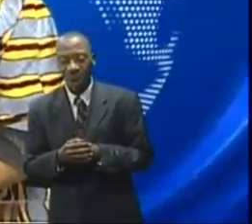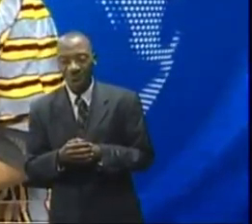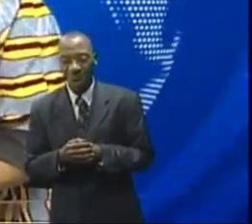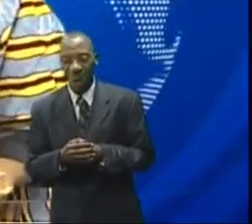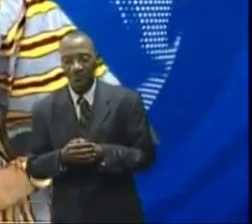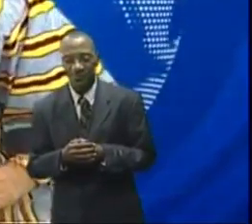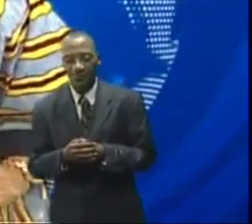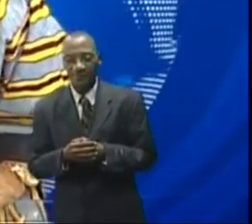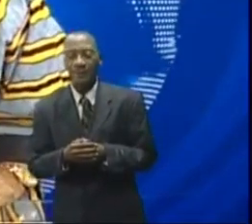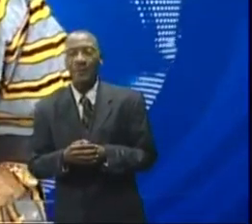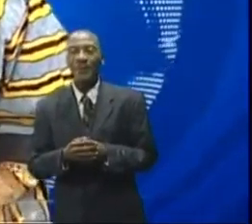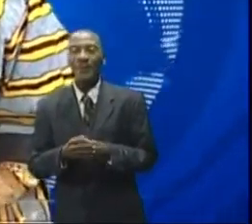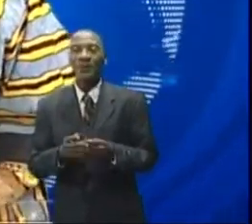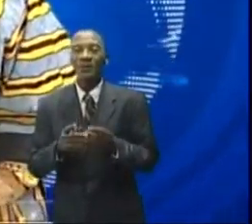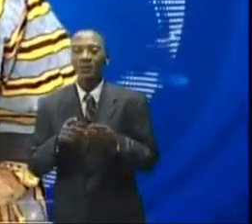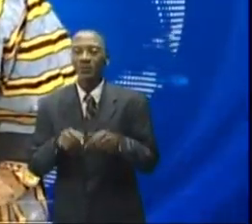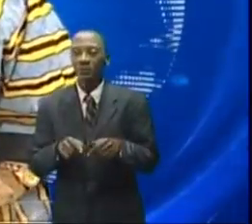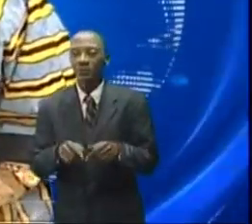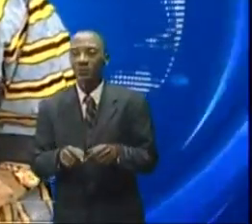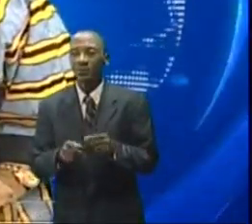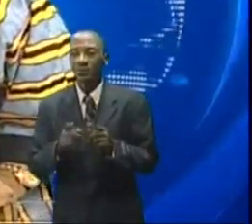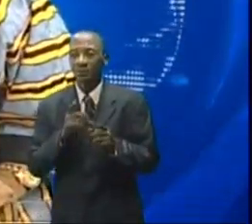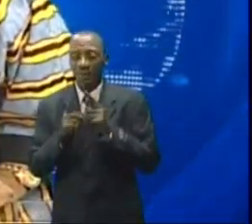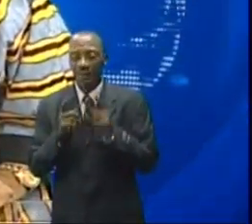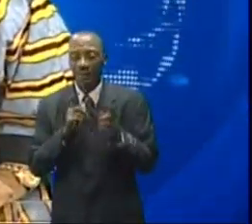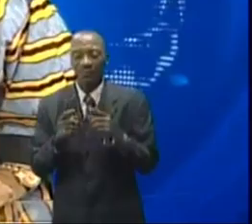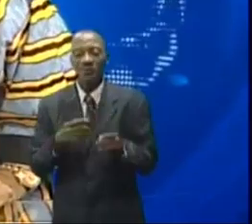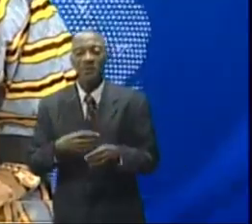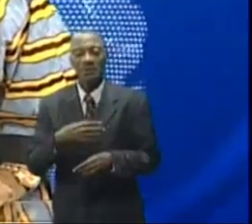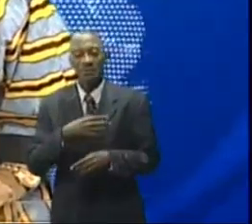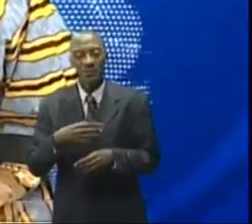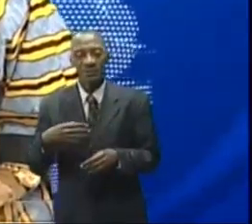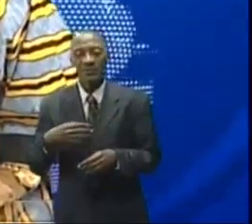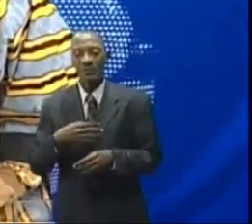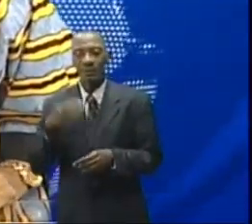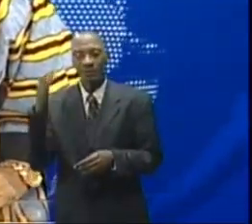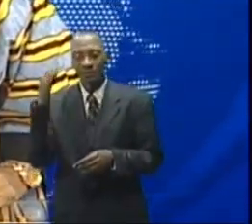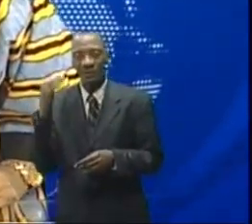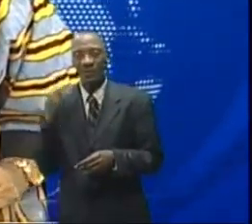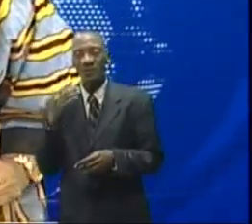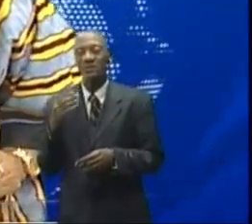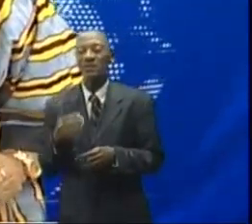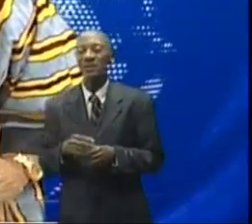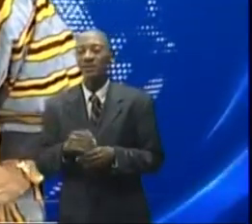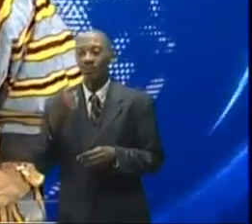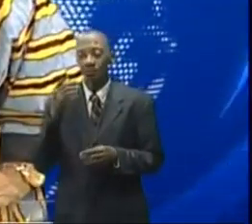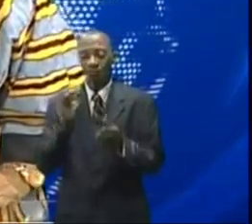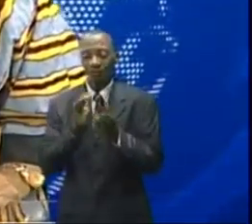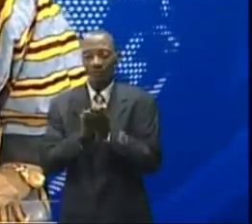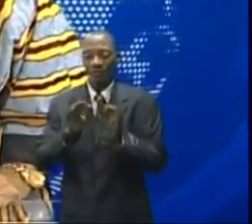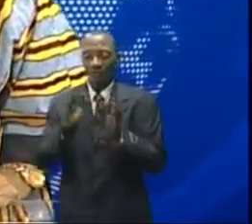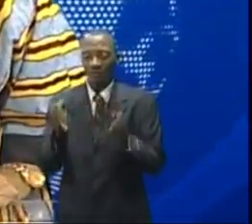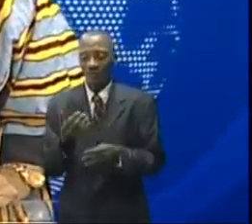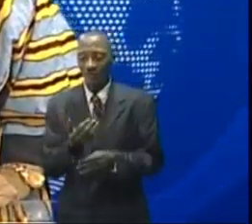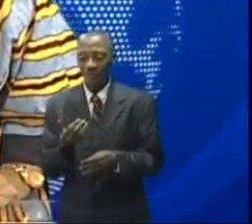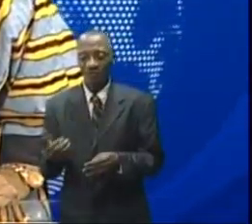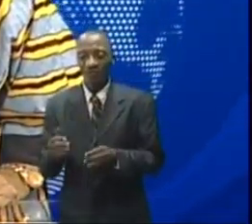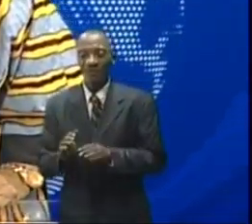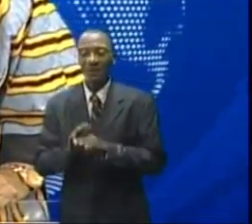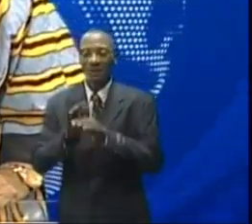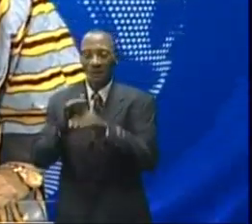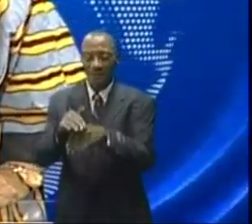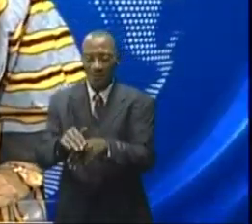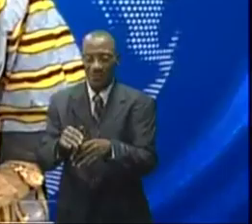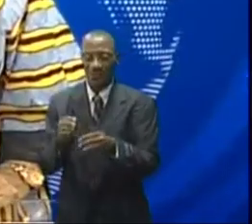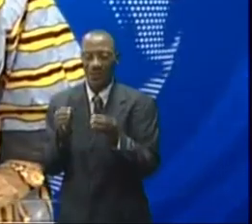zones de conflit en RDC. La ministre du Genre, Famille et Enfants a participé à cette rencontre de haut niveau, une activité qui s'est déroulée